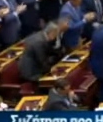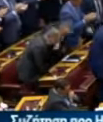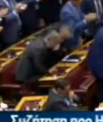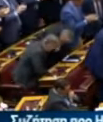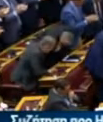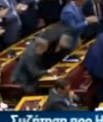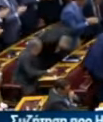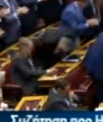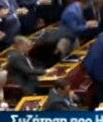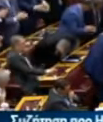ευχαριστώ